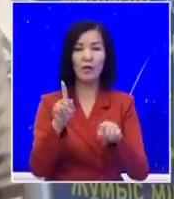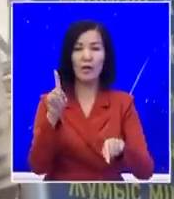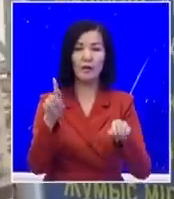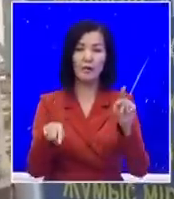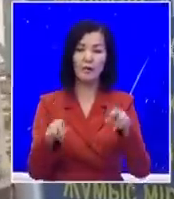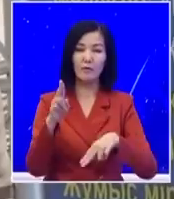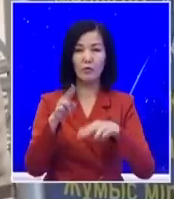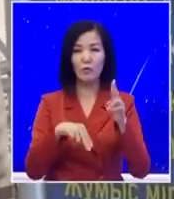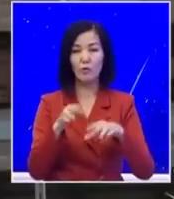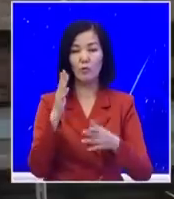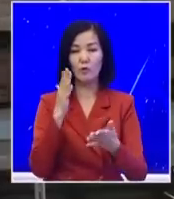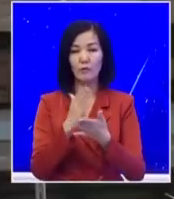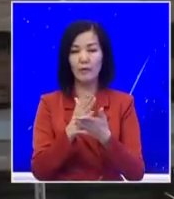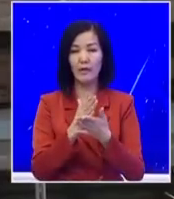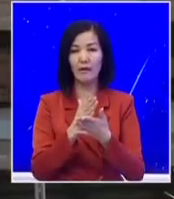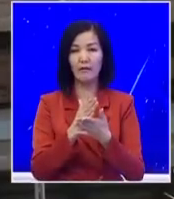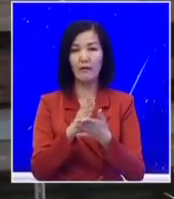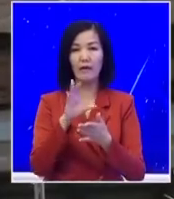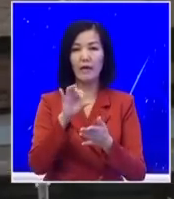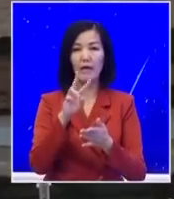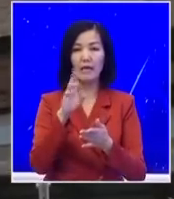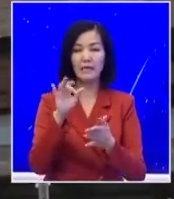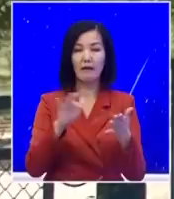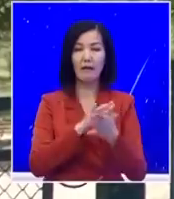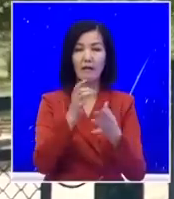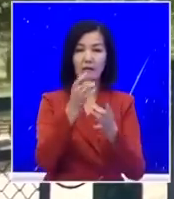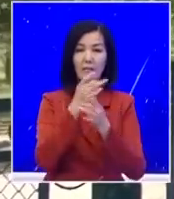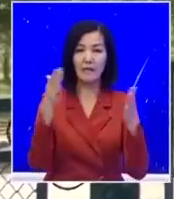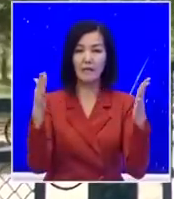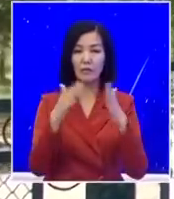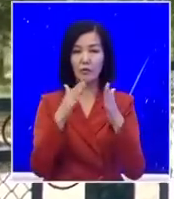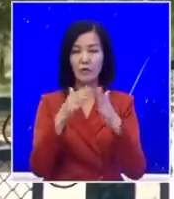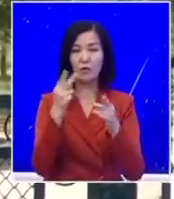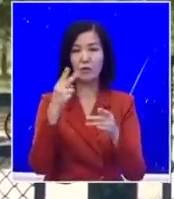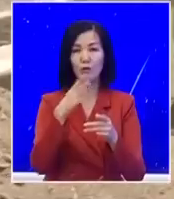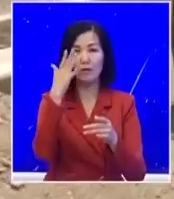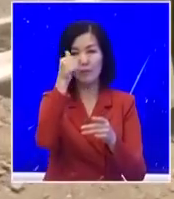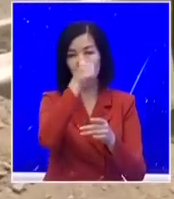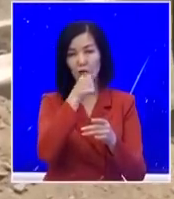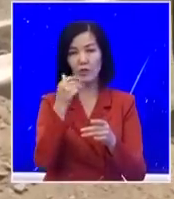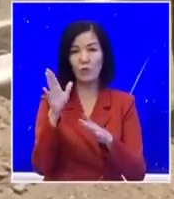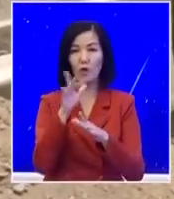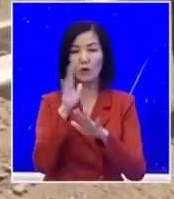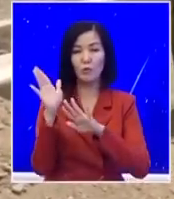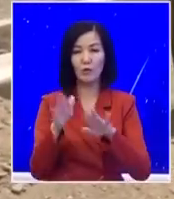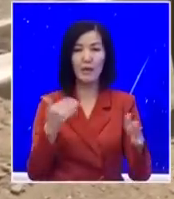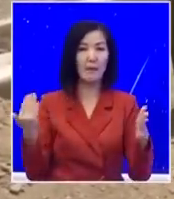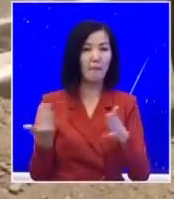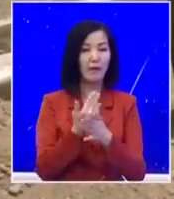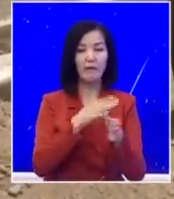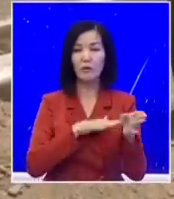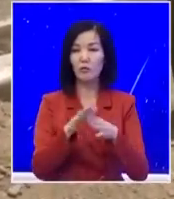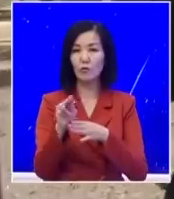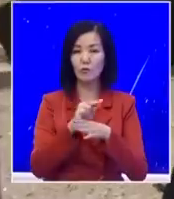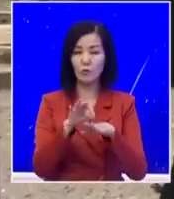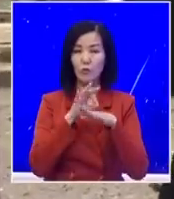құрылыс жұмыстары қауырт. Бірі Есік қаласындағы мәдениет үйінде ғимаратқа 25 жылдан соң алғаш рет күрделі жөндеу жүргізіліп жатыр.